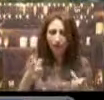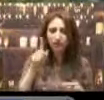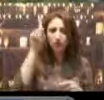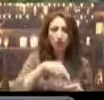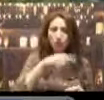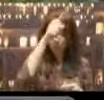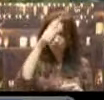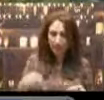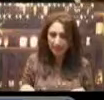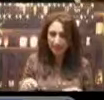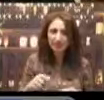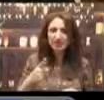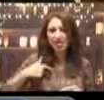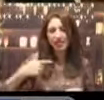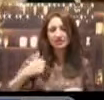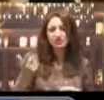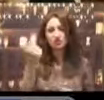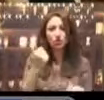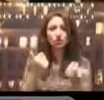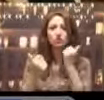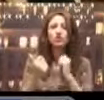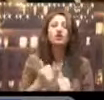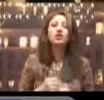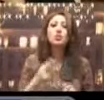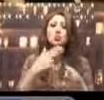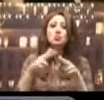جول. اللي انا عايز اقوله،